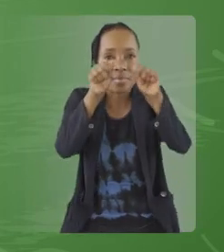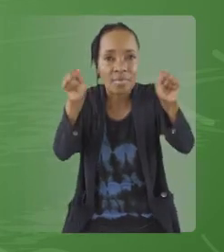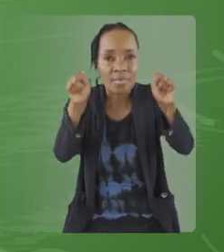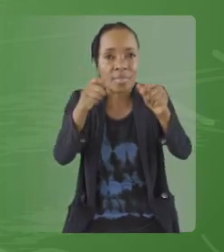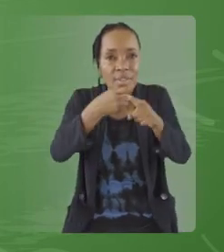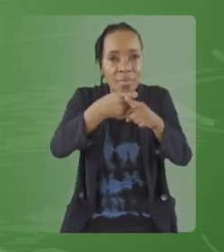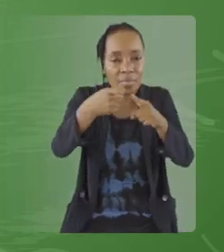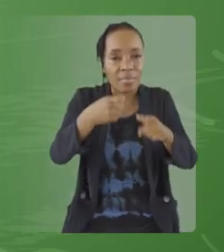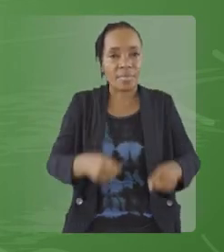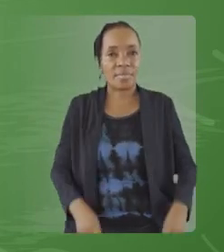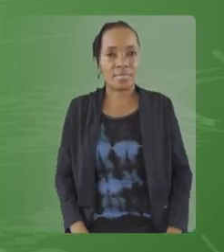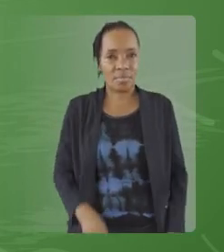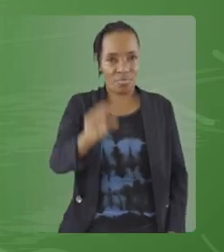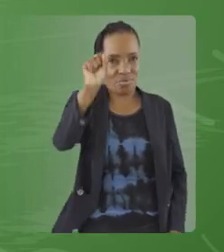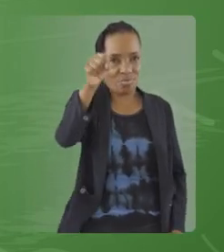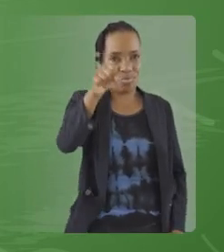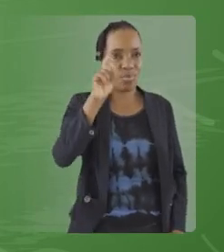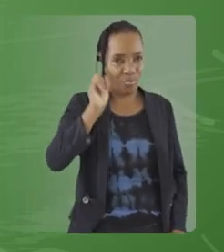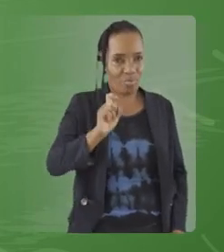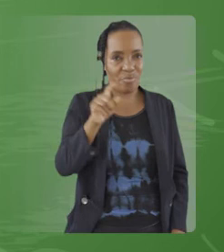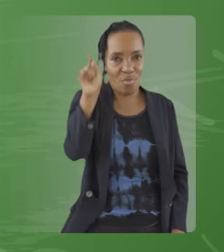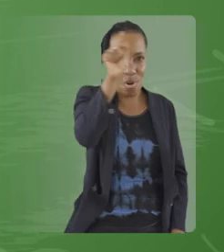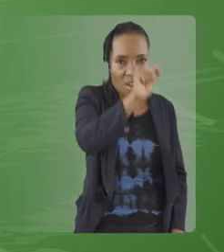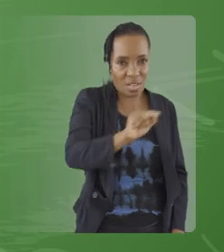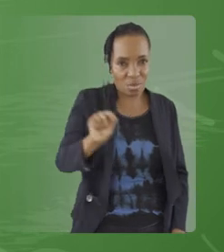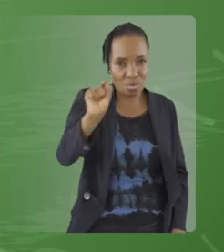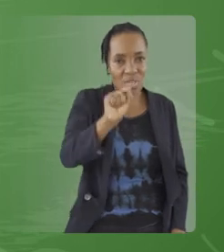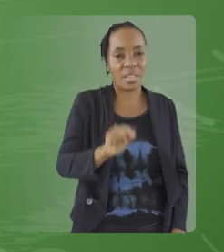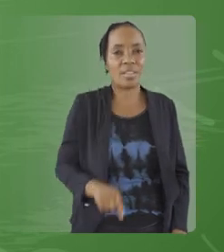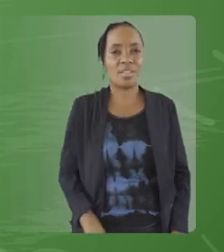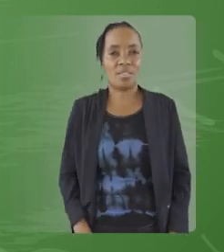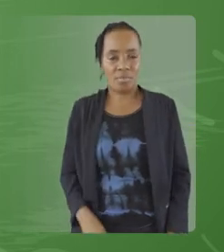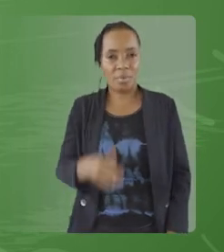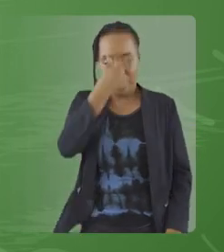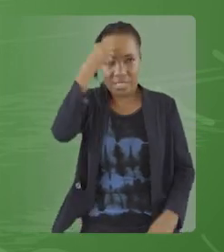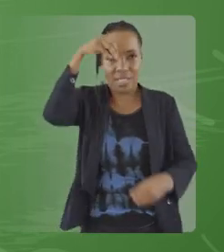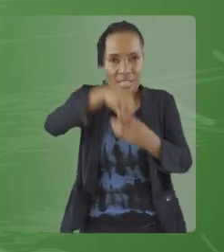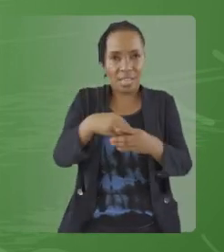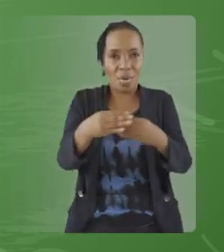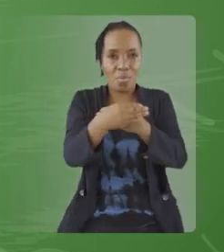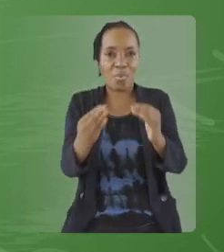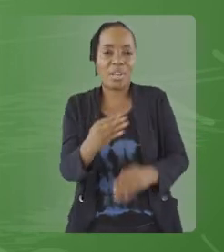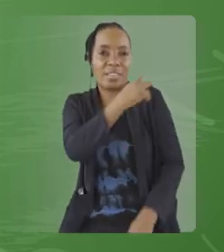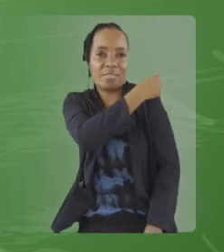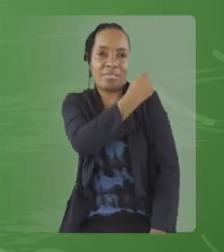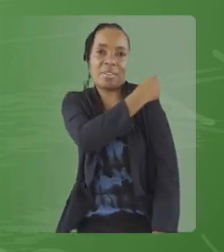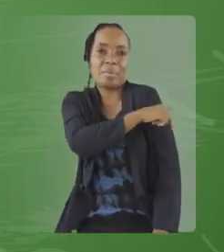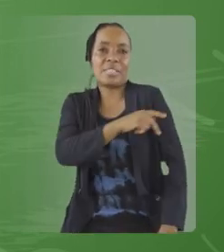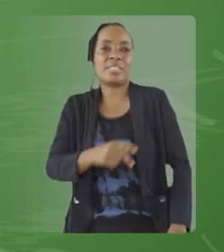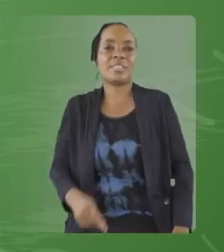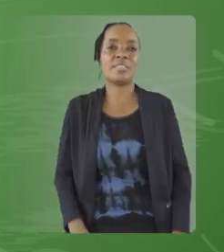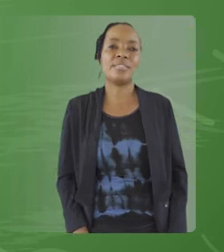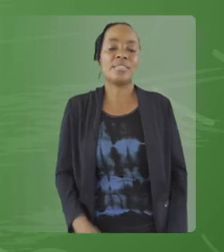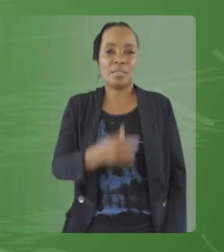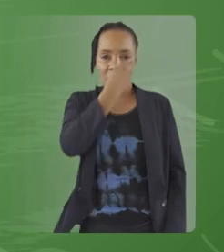Le sparadrap est effectivement un élément de la boîte pharmaceutique parce que le